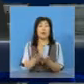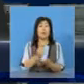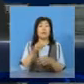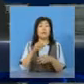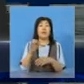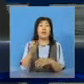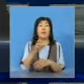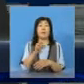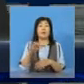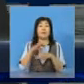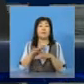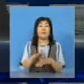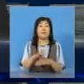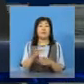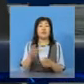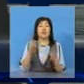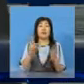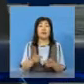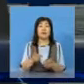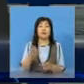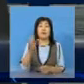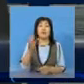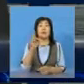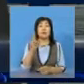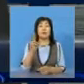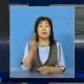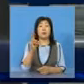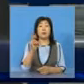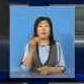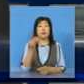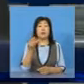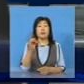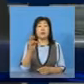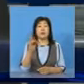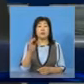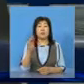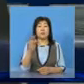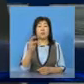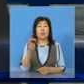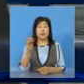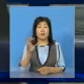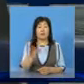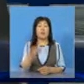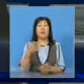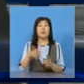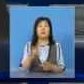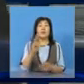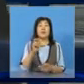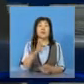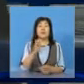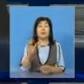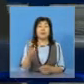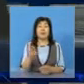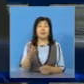обаеведения является Кудайберген Жубанов. Именно он показал на примере и доказал общественности, что великий Абай является классиком